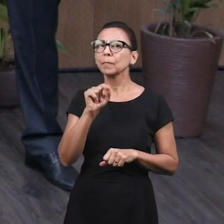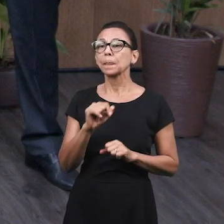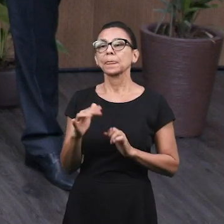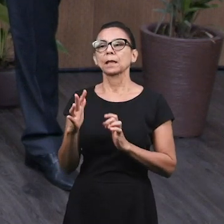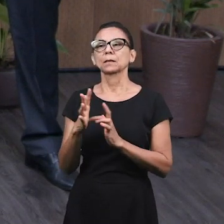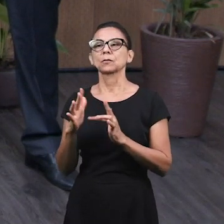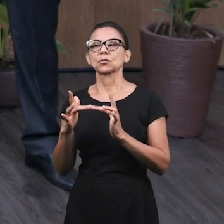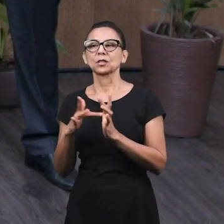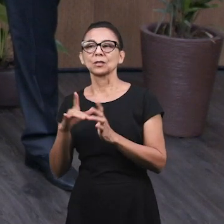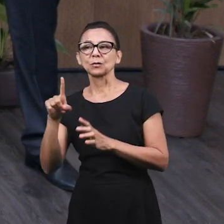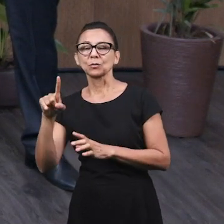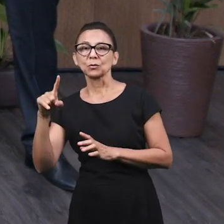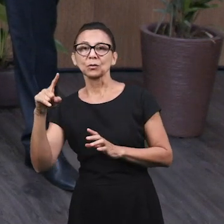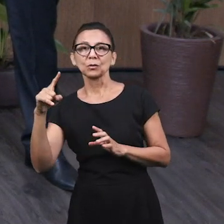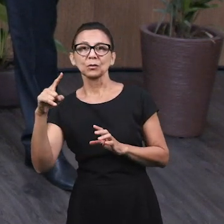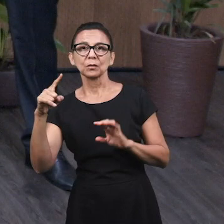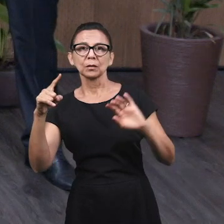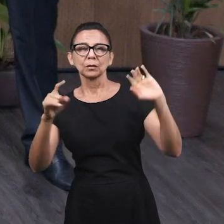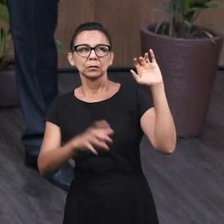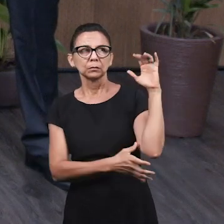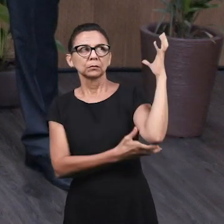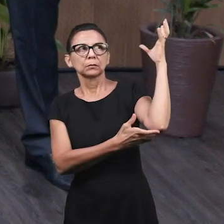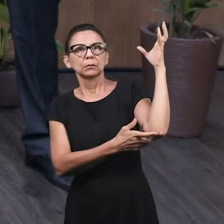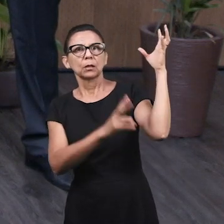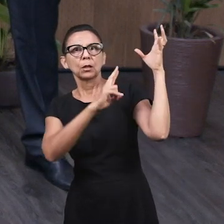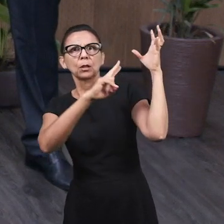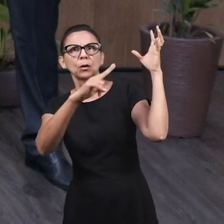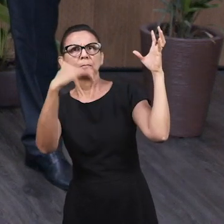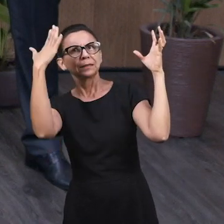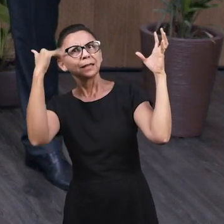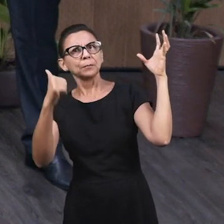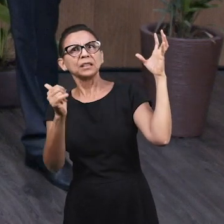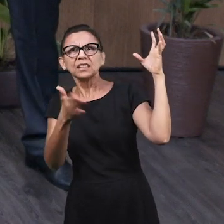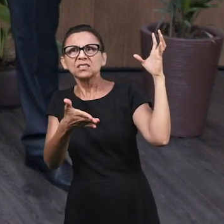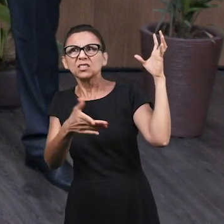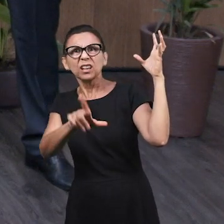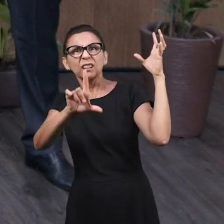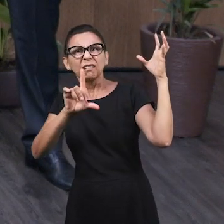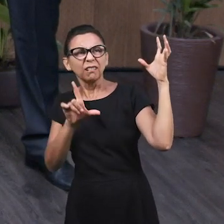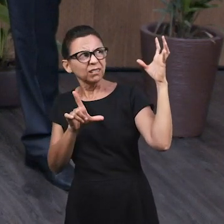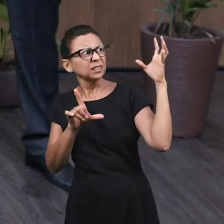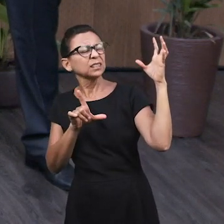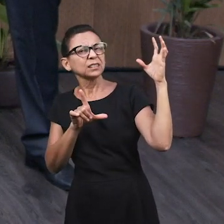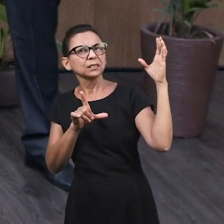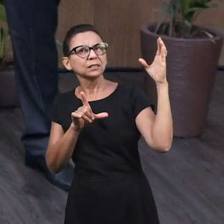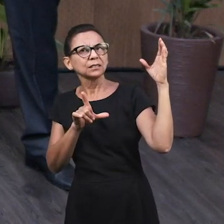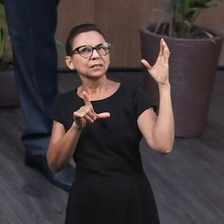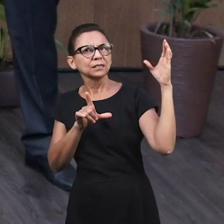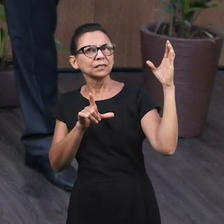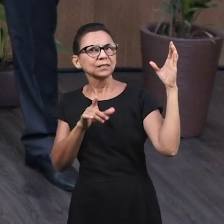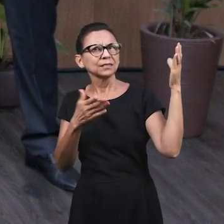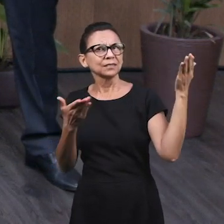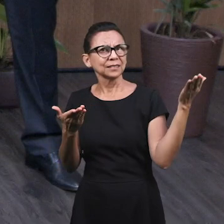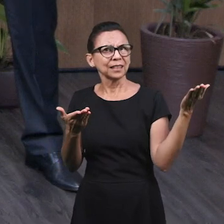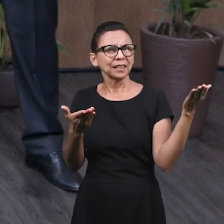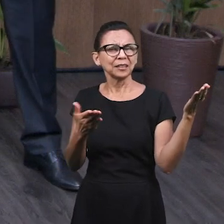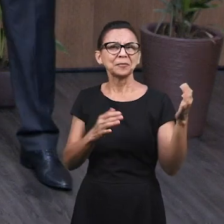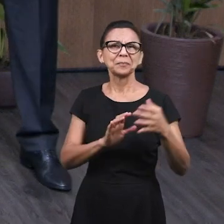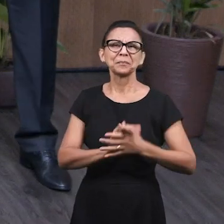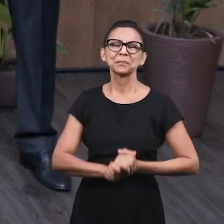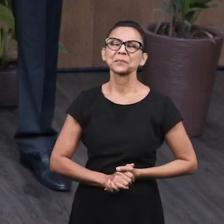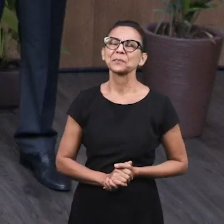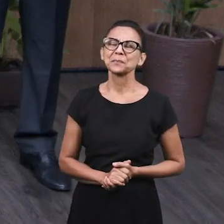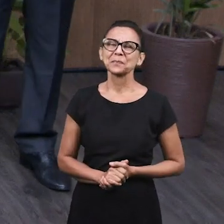par son nom. Maintenant, l'appel du Fils Jésus s'est passé au moment où le